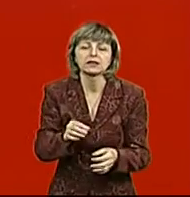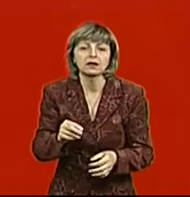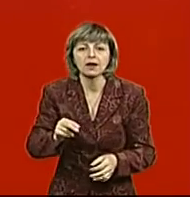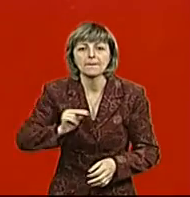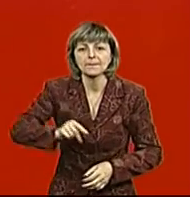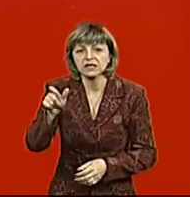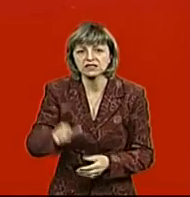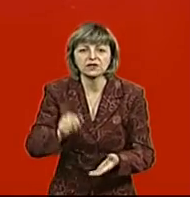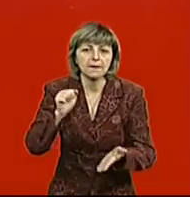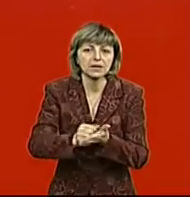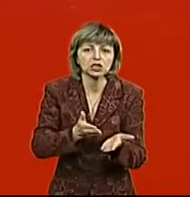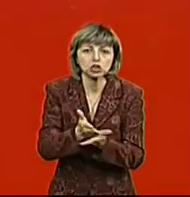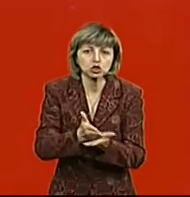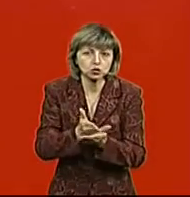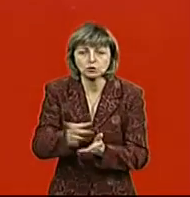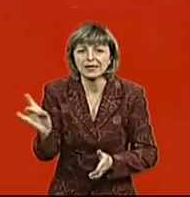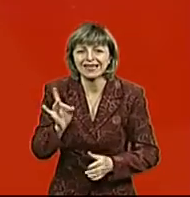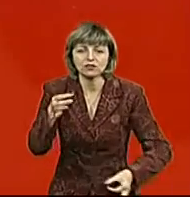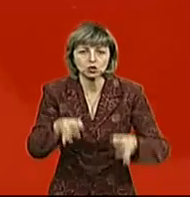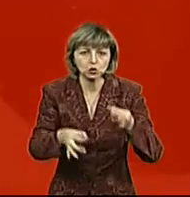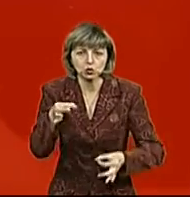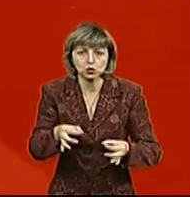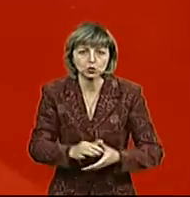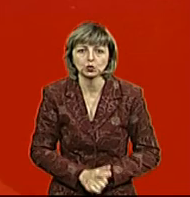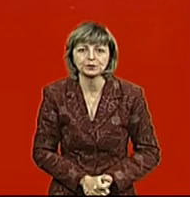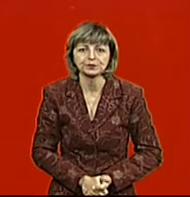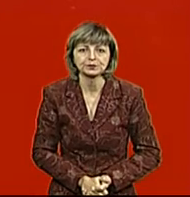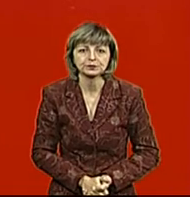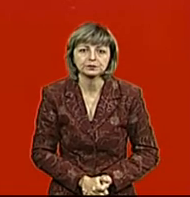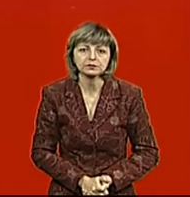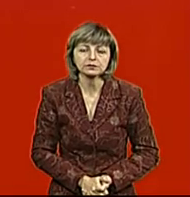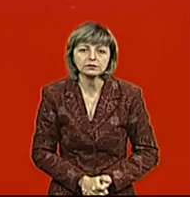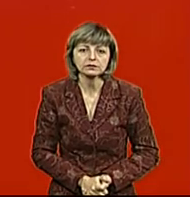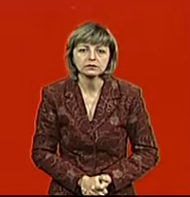Рівненського апеляційного суду Мирослава Євчук. Докладніше у наступному сюжеті.